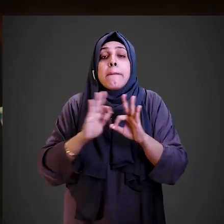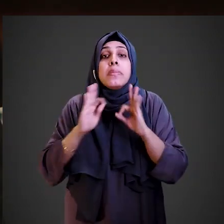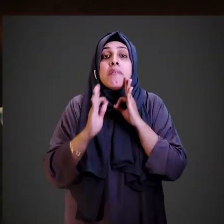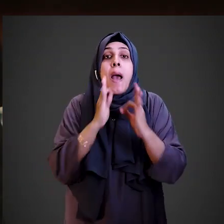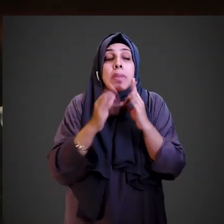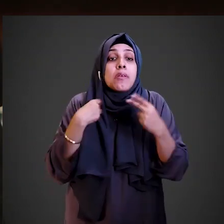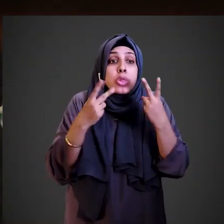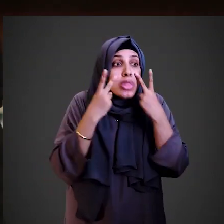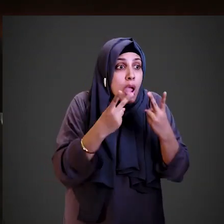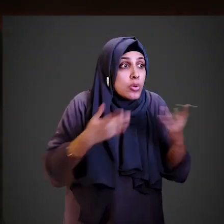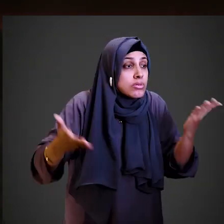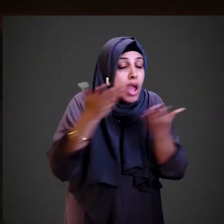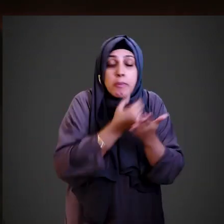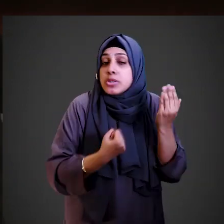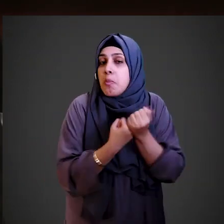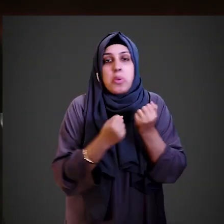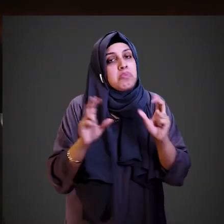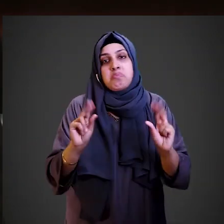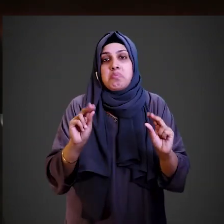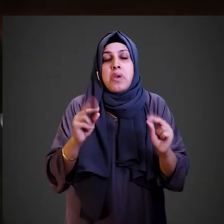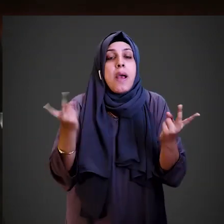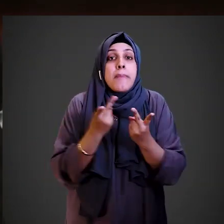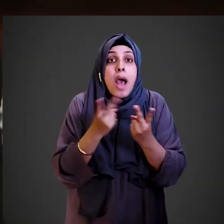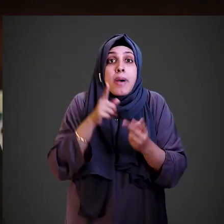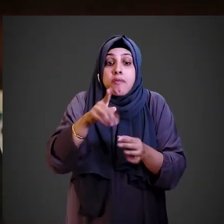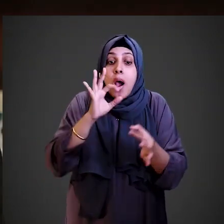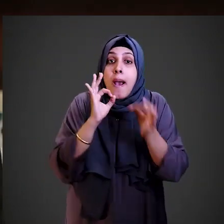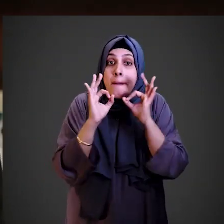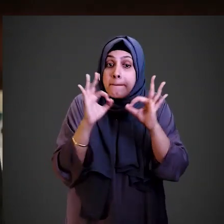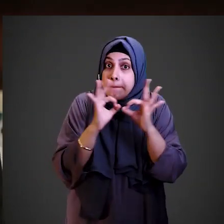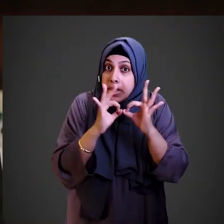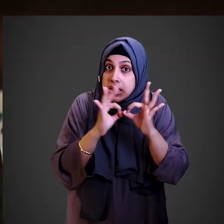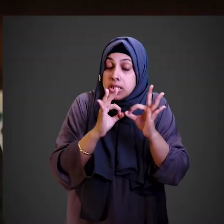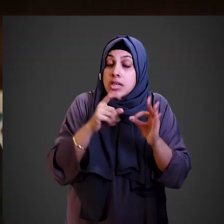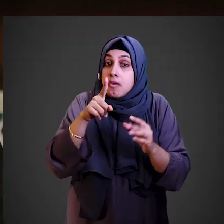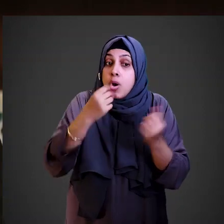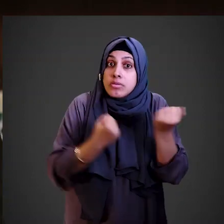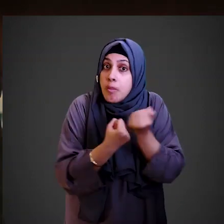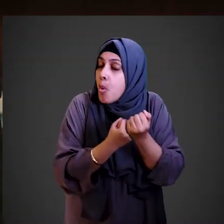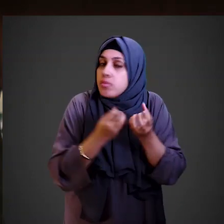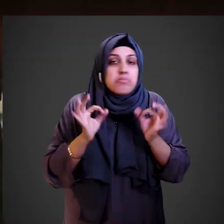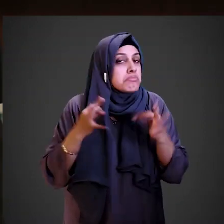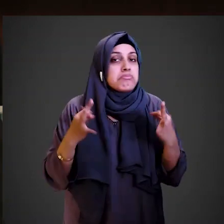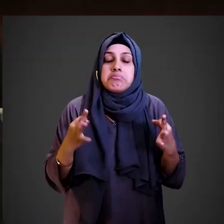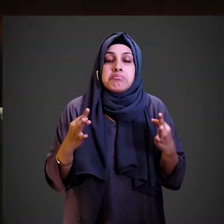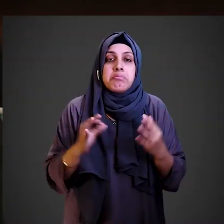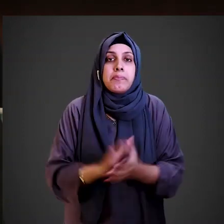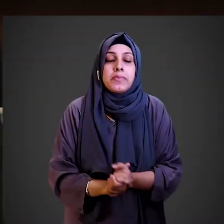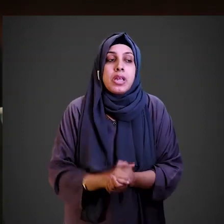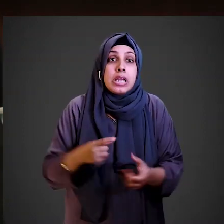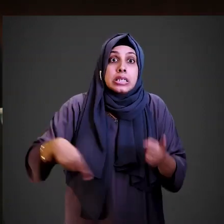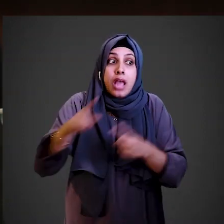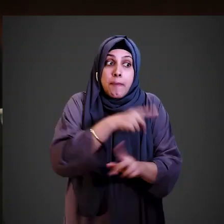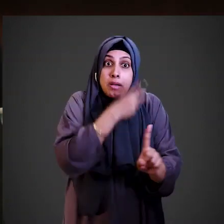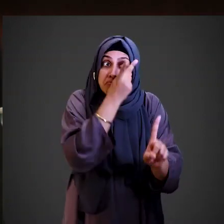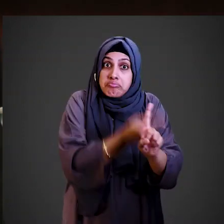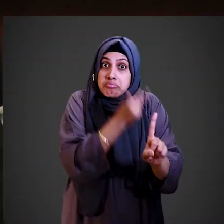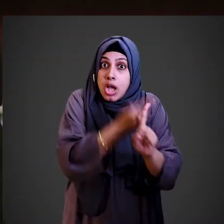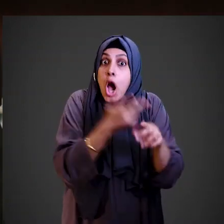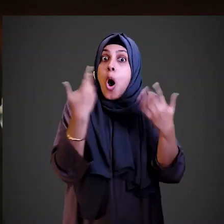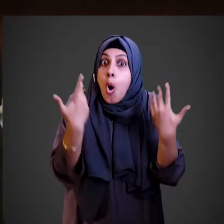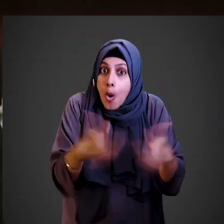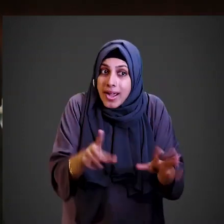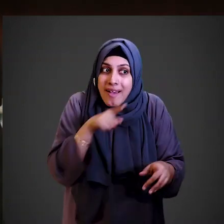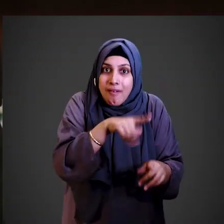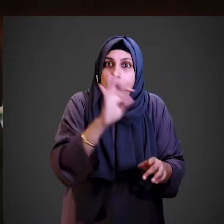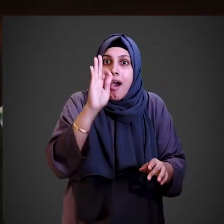کوئی سپورٹ مل رہی ہے بے نظیر انکم سپورٹ پروگرام سے، نہ ہی ان کو کسی قسم کی پینشن مل رہی ہے۔ اگر یہ لوگ ڈاکیومنٹڈ یعنی کہ فارمل